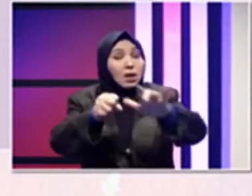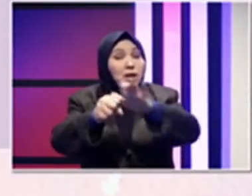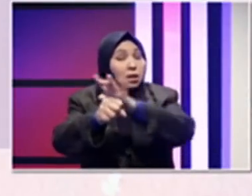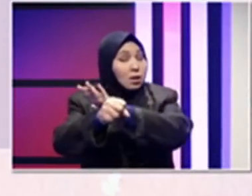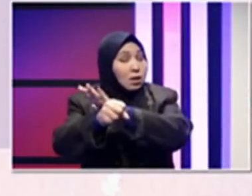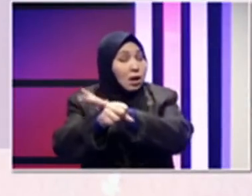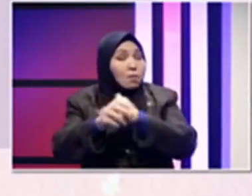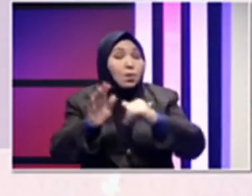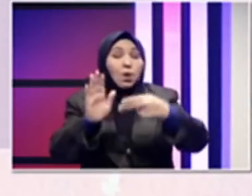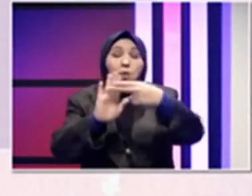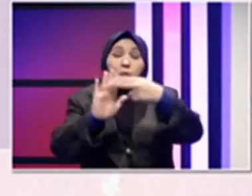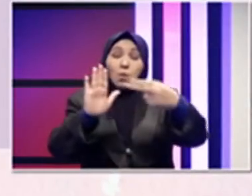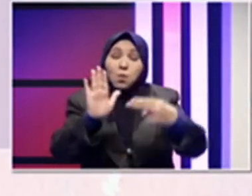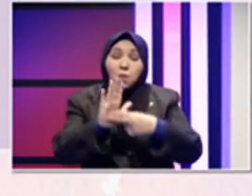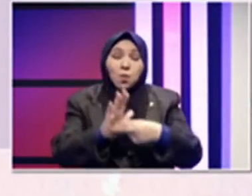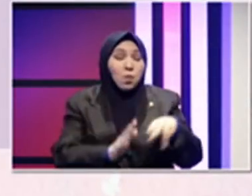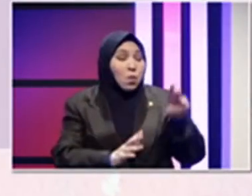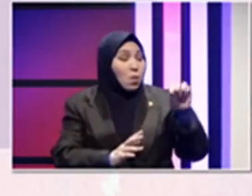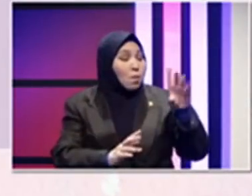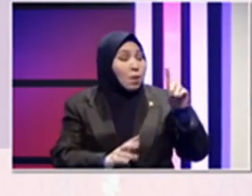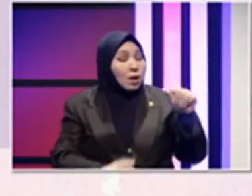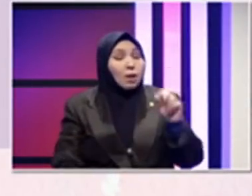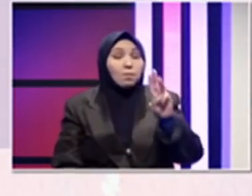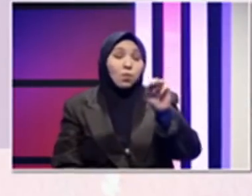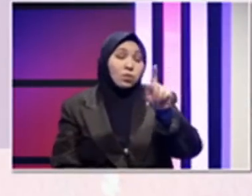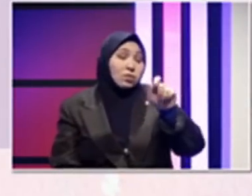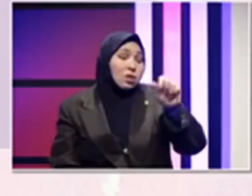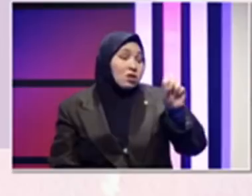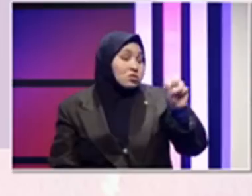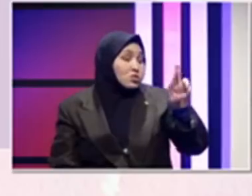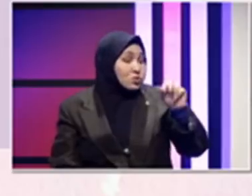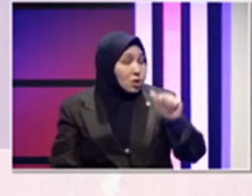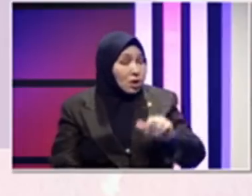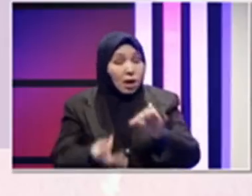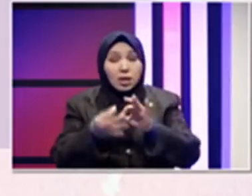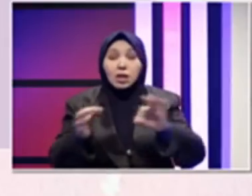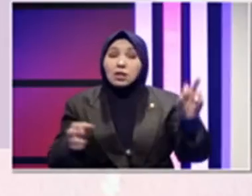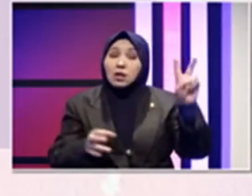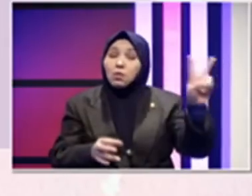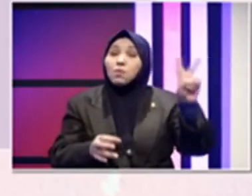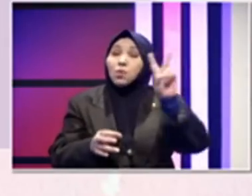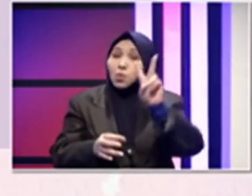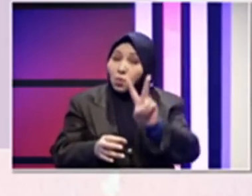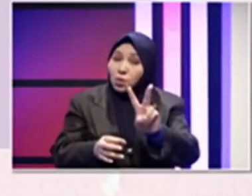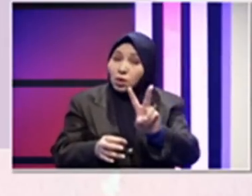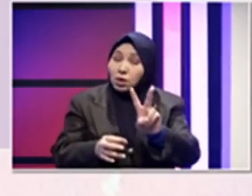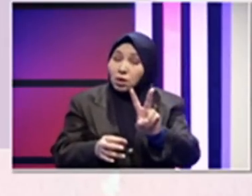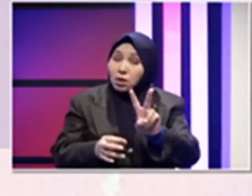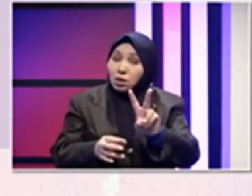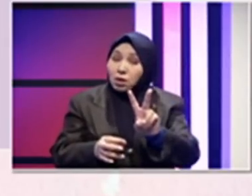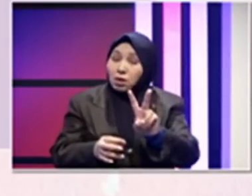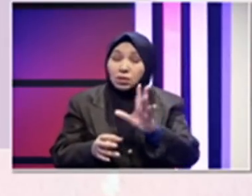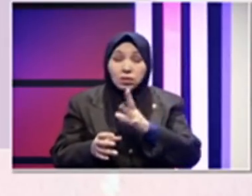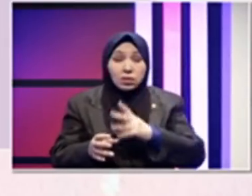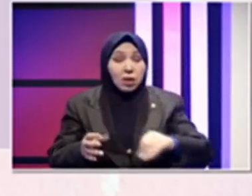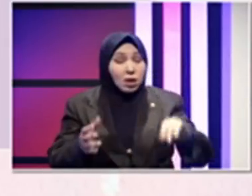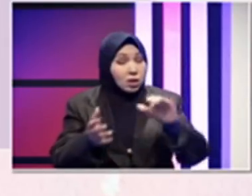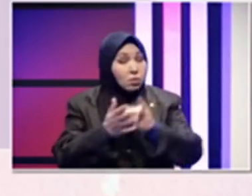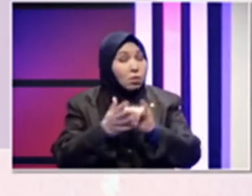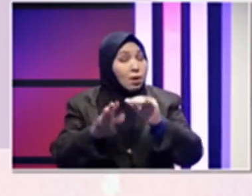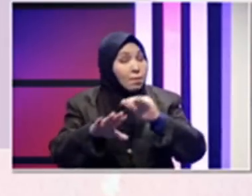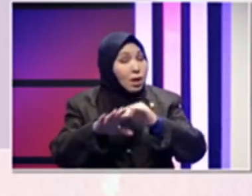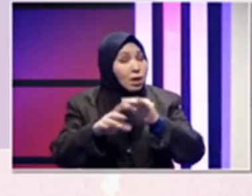hukum mat wajib muttasil. Contohnya dalam ayat yang ke-22 kan. Iaitu pada